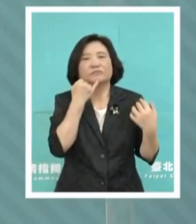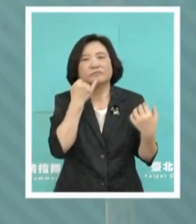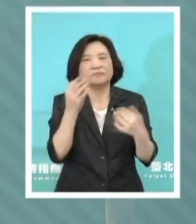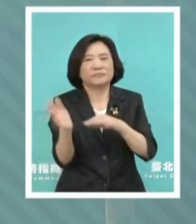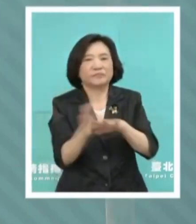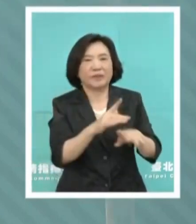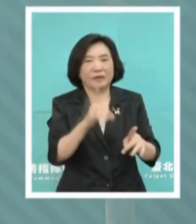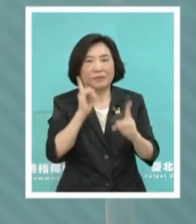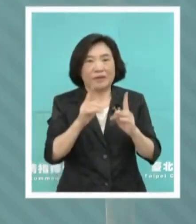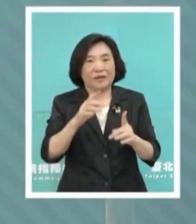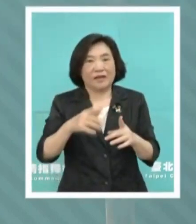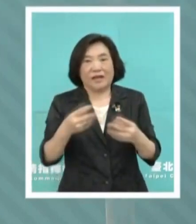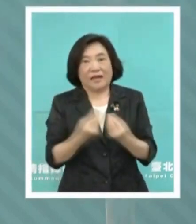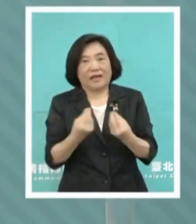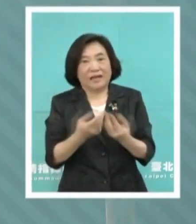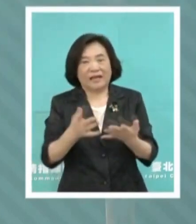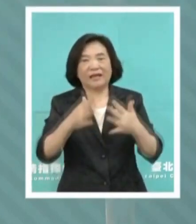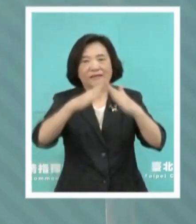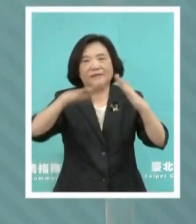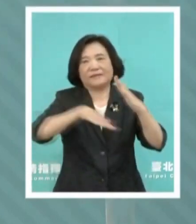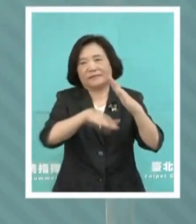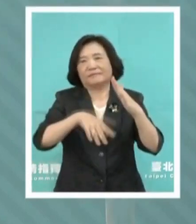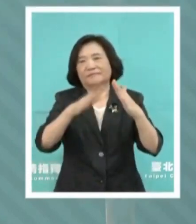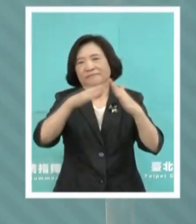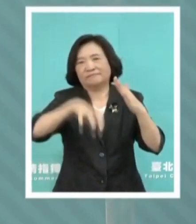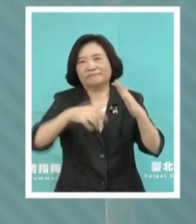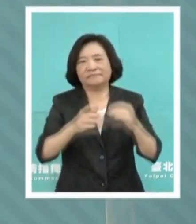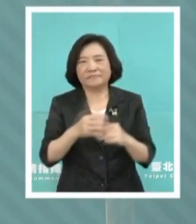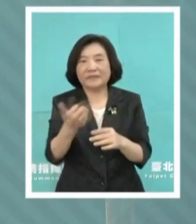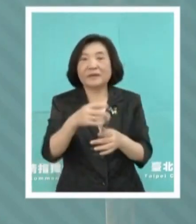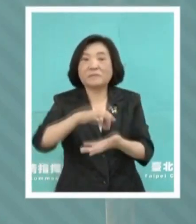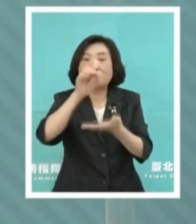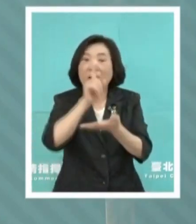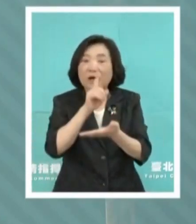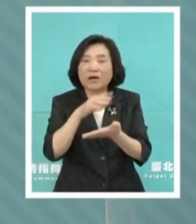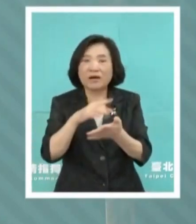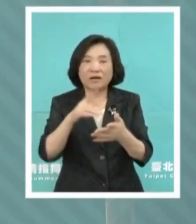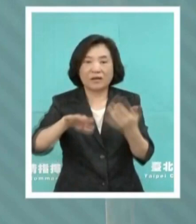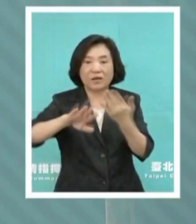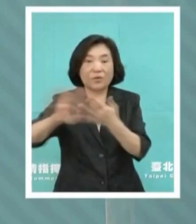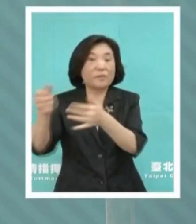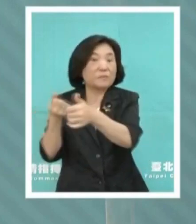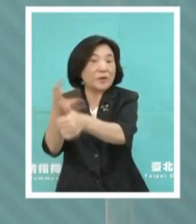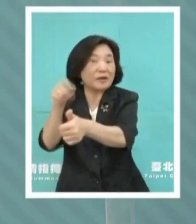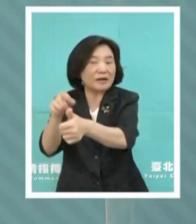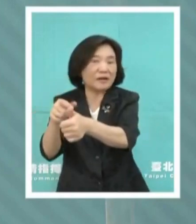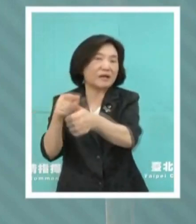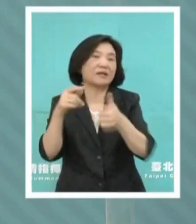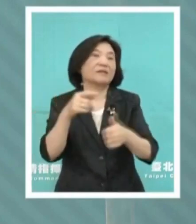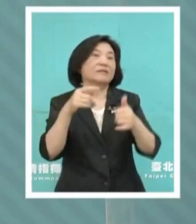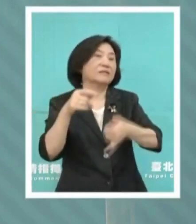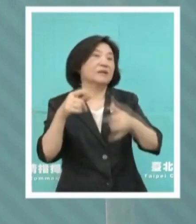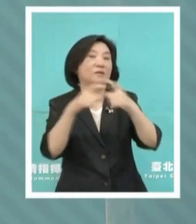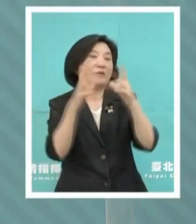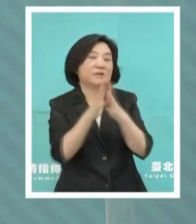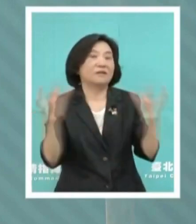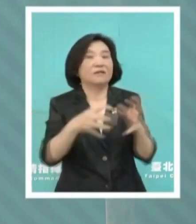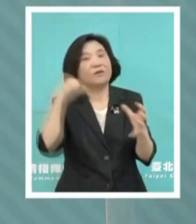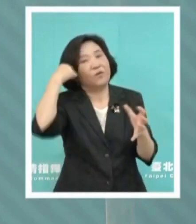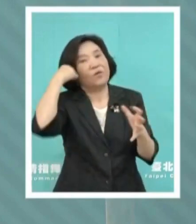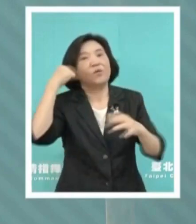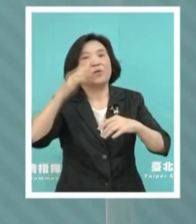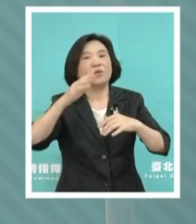另外真正头痛的是家务感染。刚才讲过一个案例，你知道哈，他在外面社区感染，一回到家里，住在一起